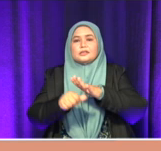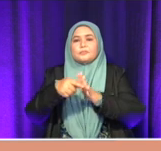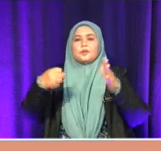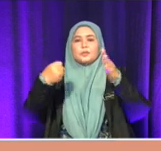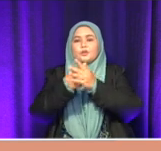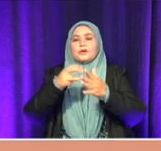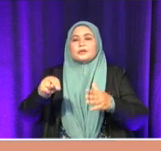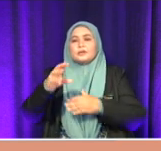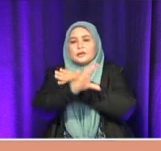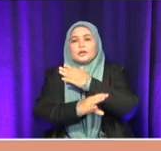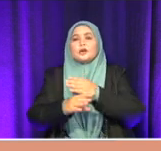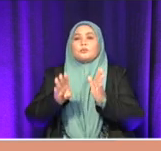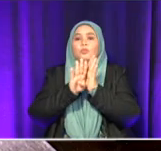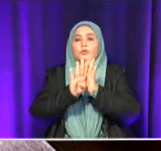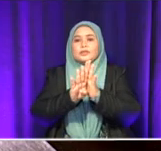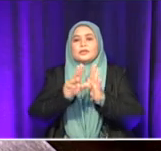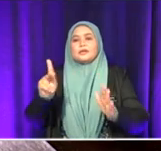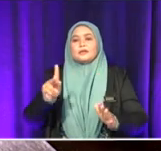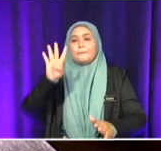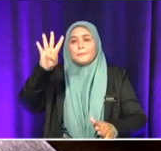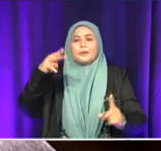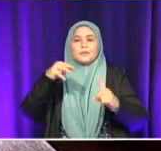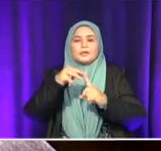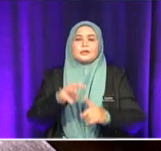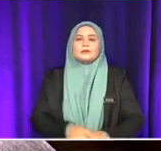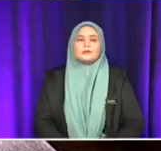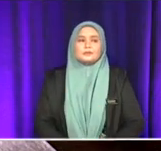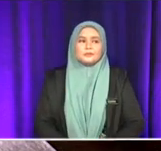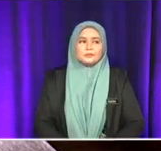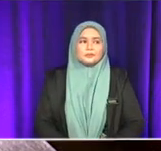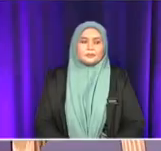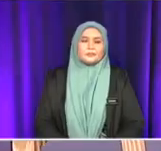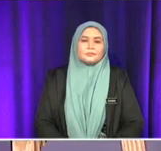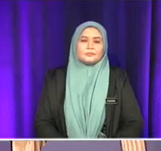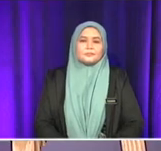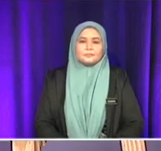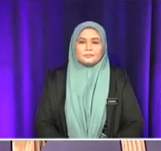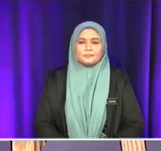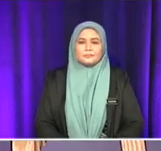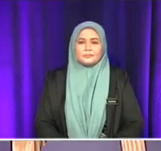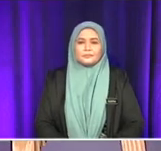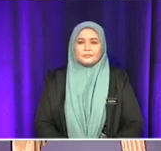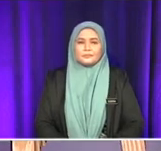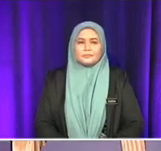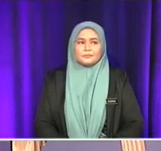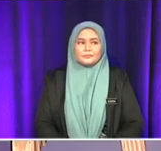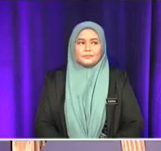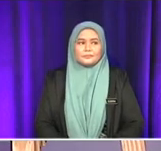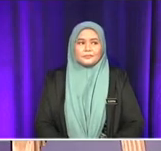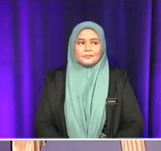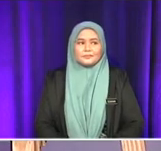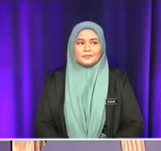empat markah Oke Aiman Oke Tata